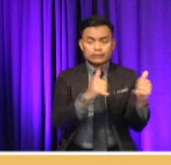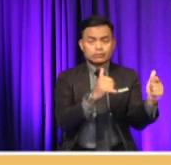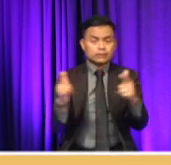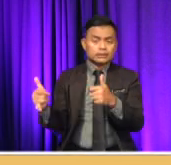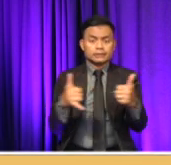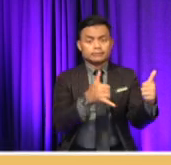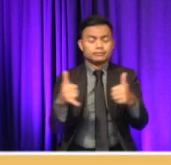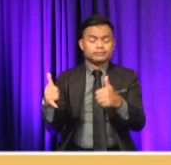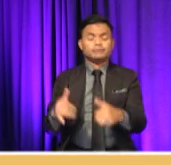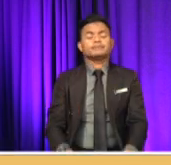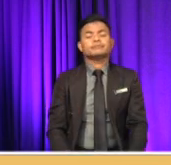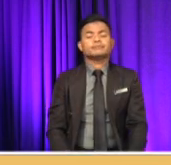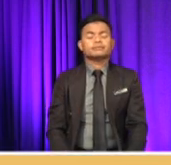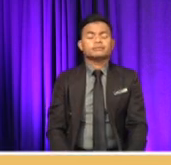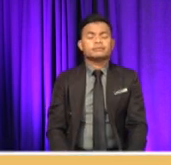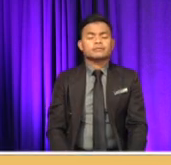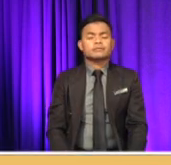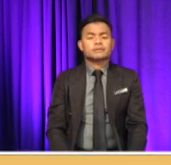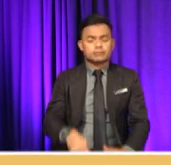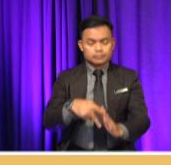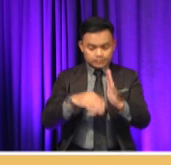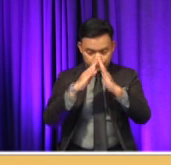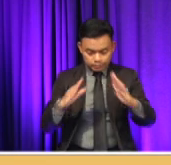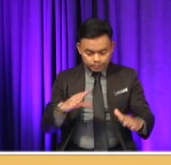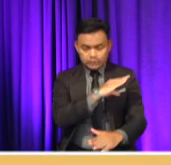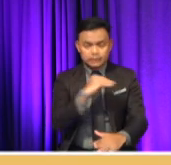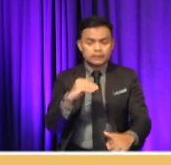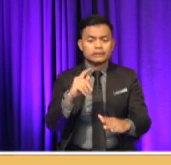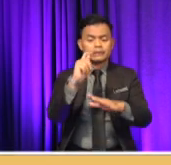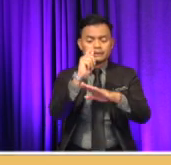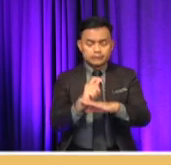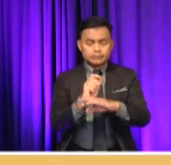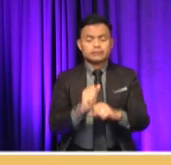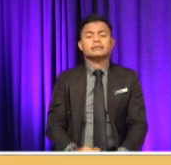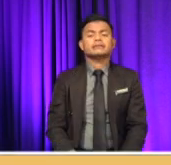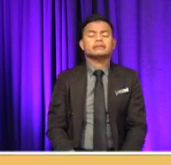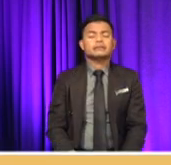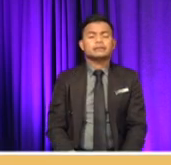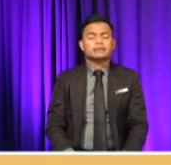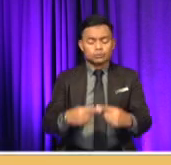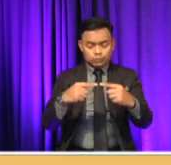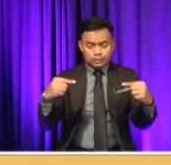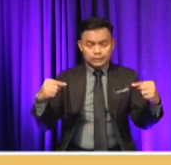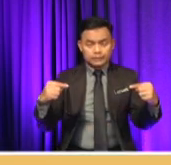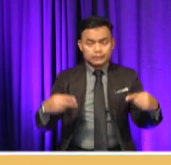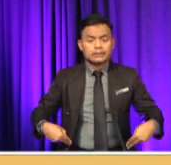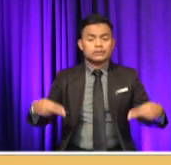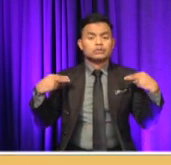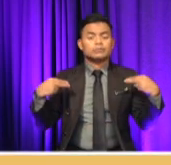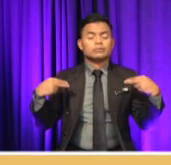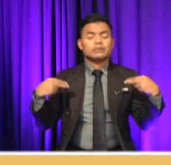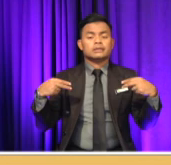perumahan dan dia punya Terminal dan tentang Wahyu kita belajar tentang wajah hidup Wayan bumi